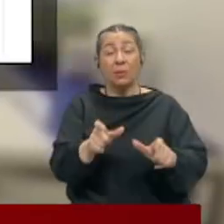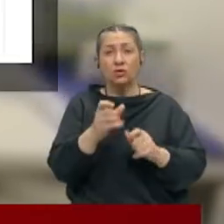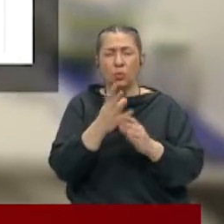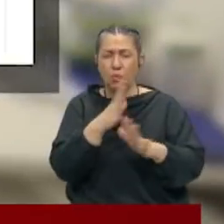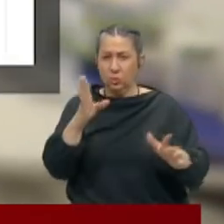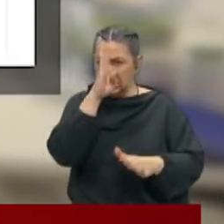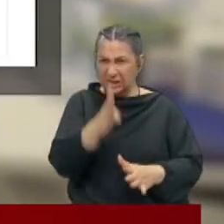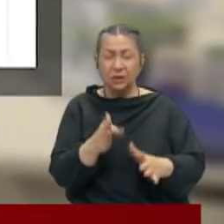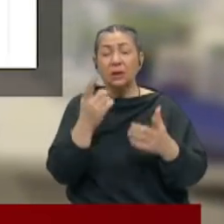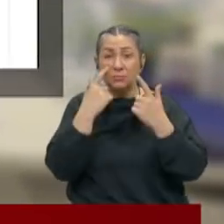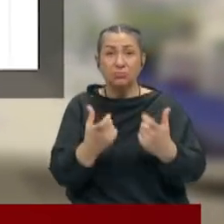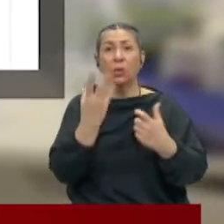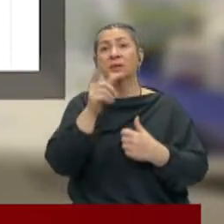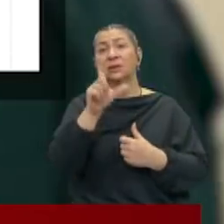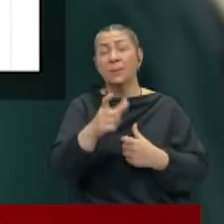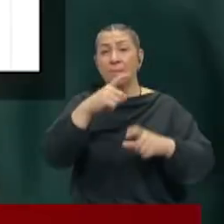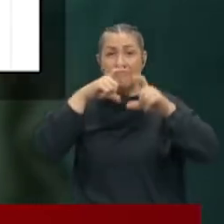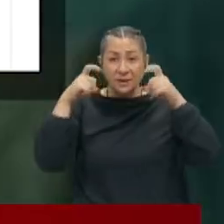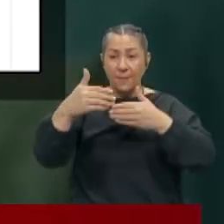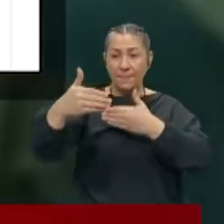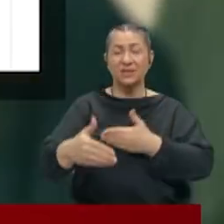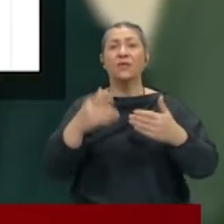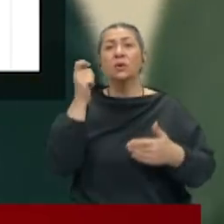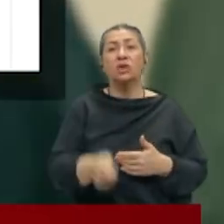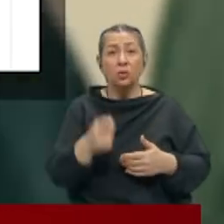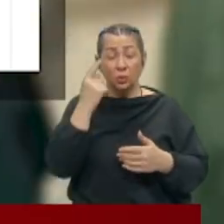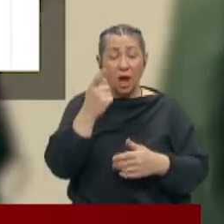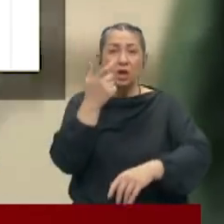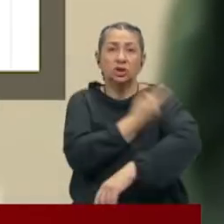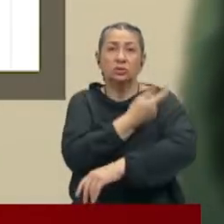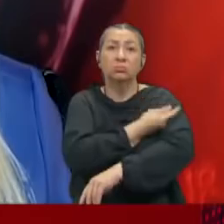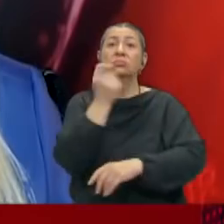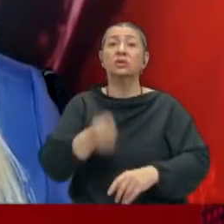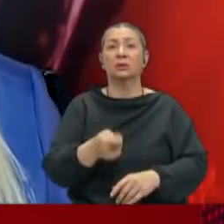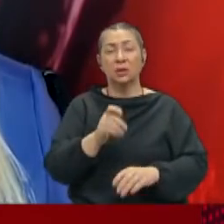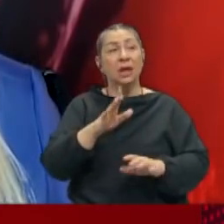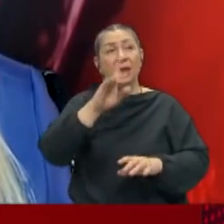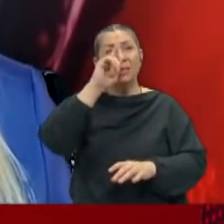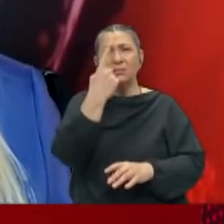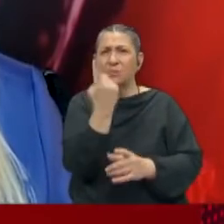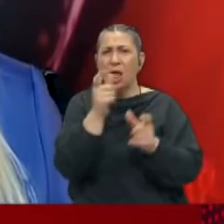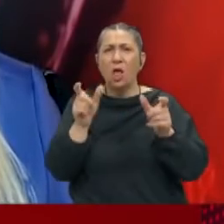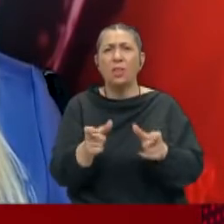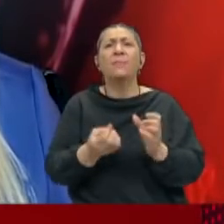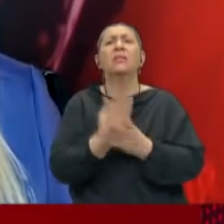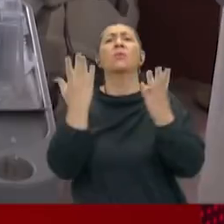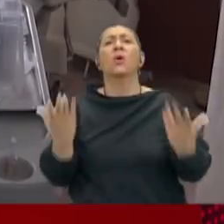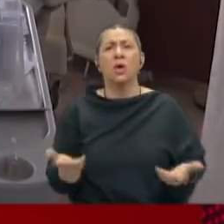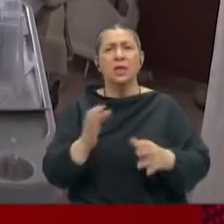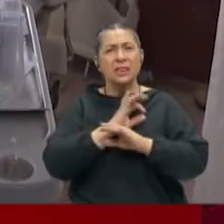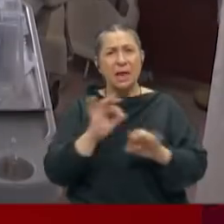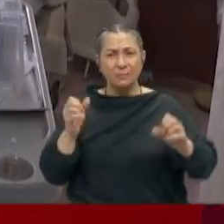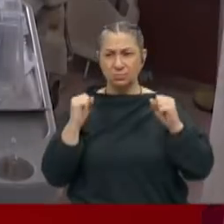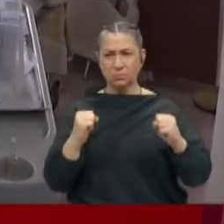bir ciddiyetle uygulanması gerekiyor. Maske, mesafe kuralına uyup hatırlatma dozu aşımızı yaptıralım. Tek başına hiçbir önlem yetmiyor. Tam